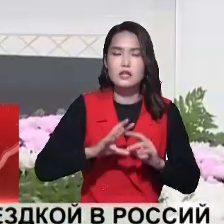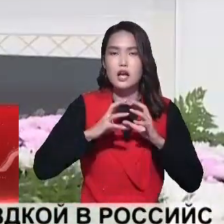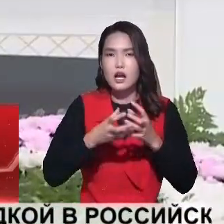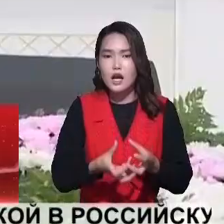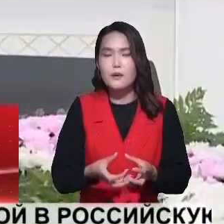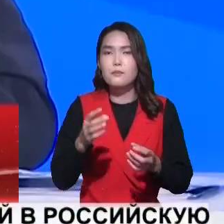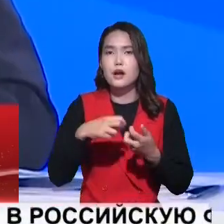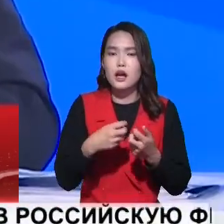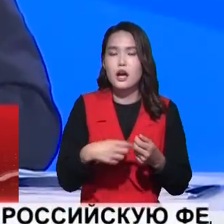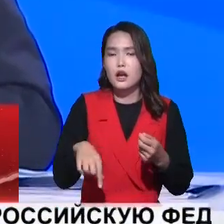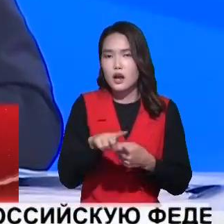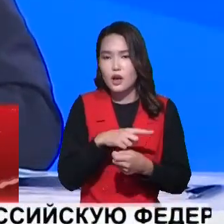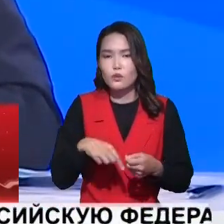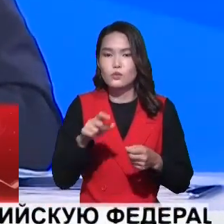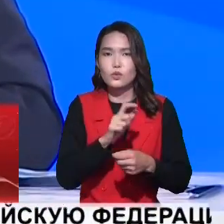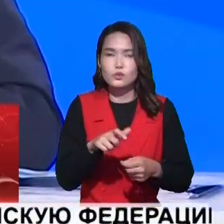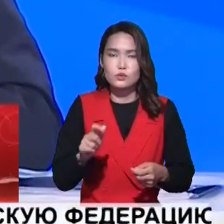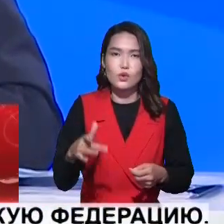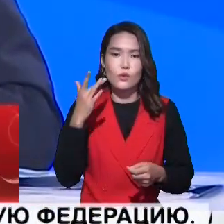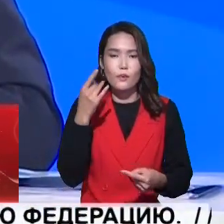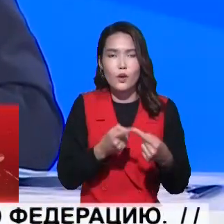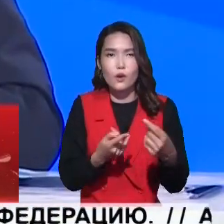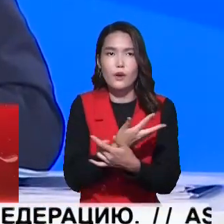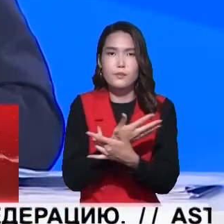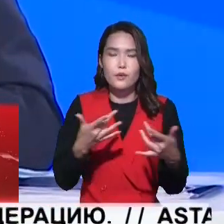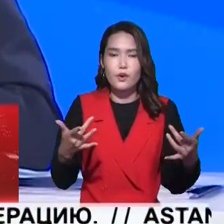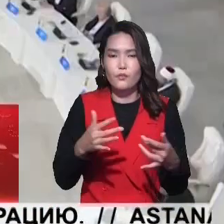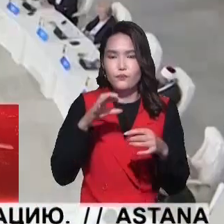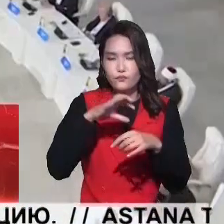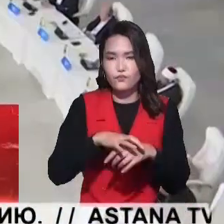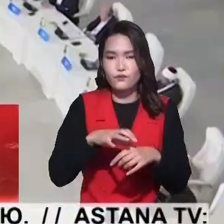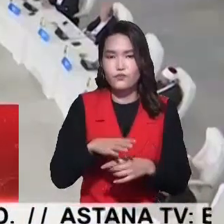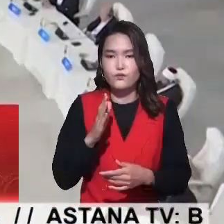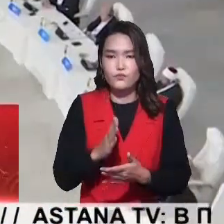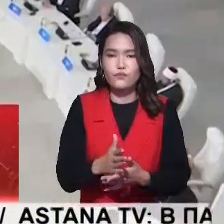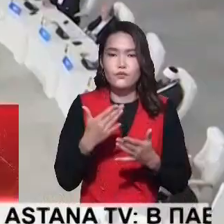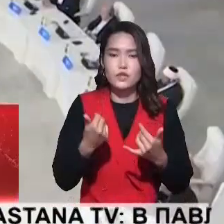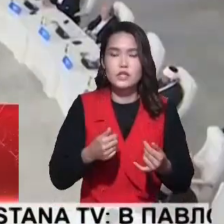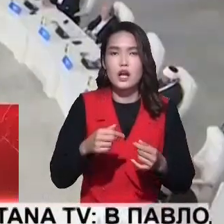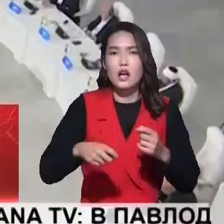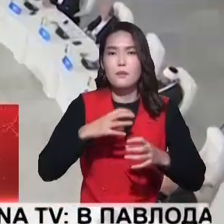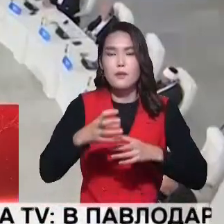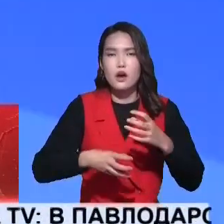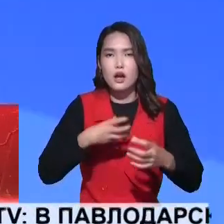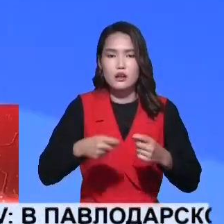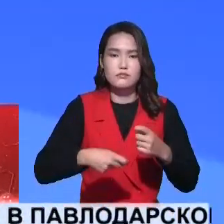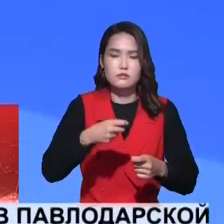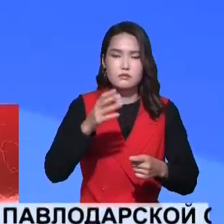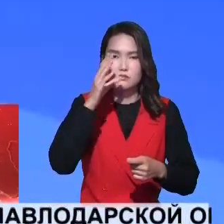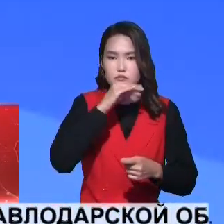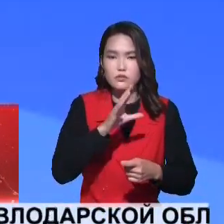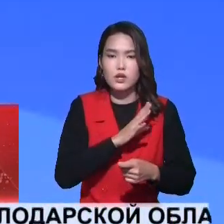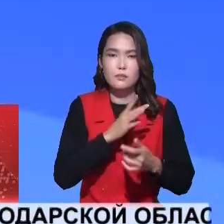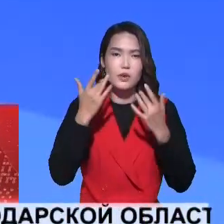вызовы взаимосвязаны, а рост геополитических конфликтов наносит серьезный ущерб мирному населению и подрывает международные достижения. За